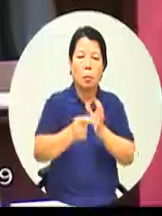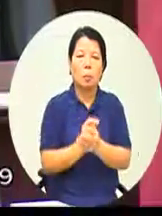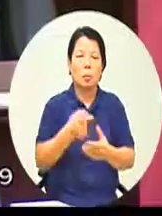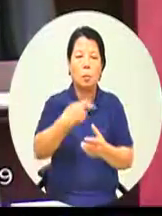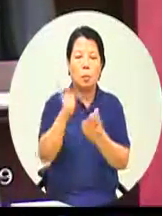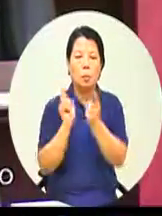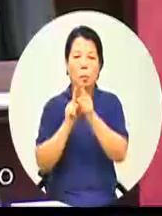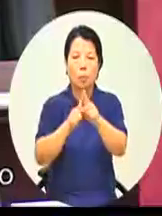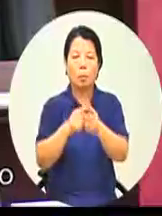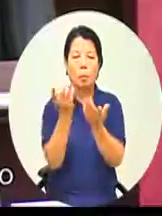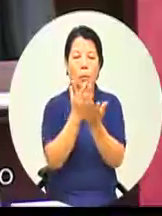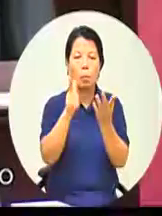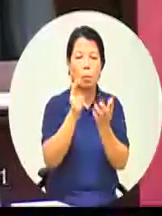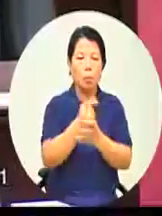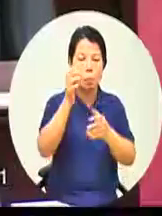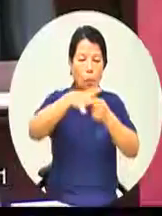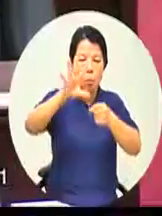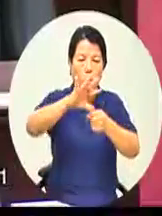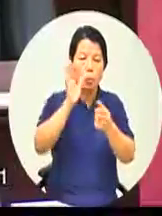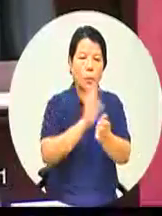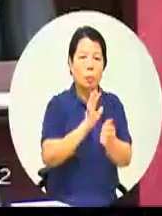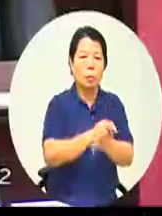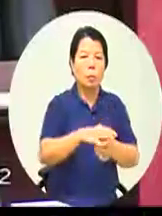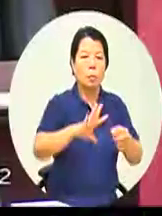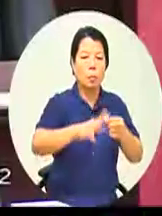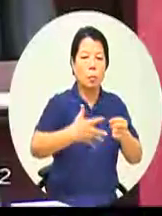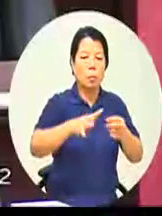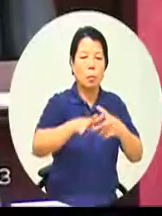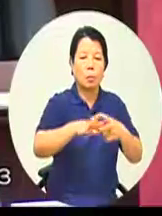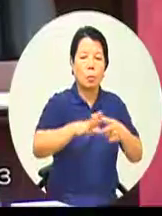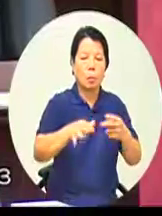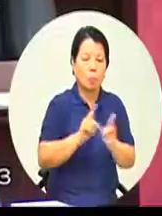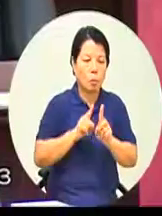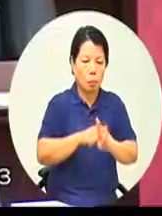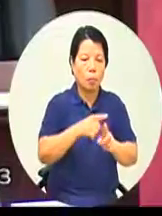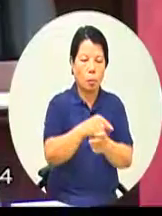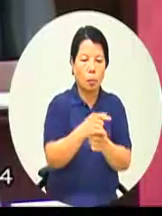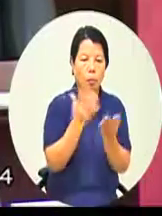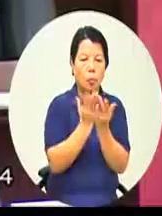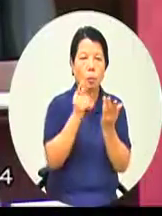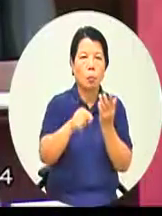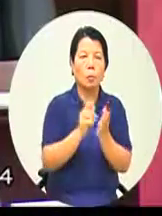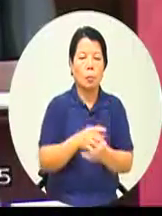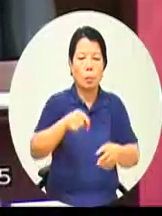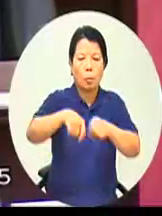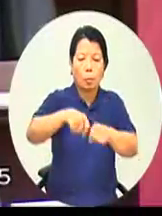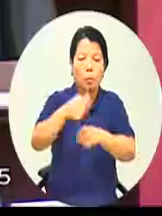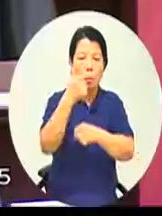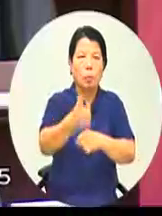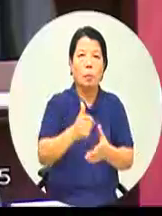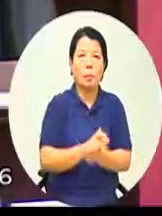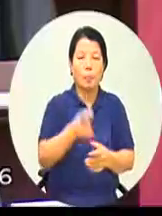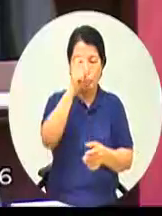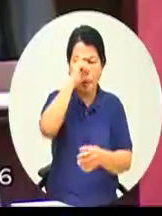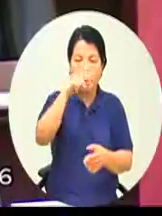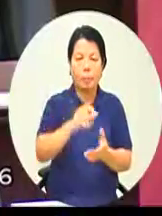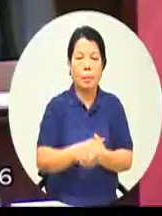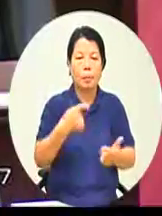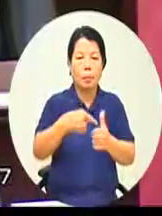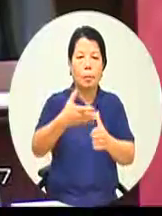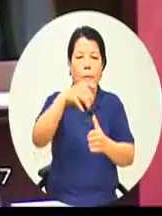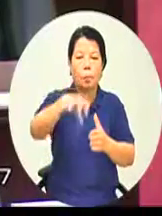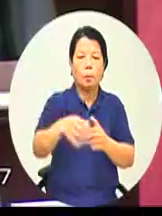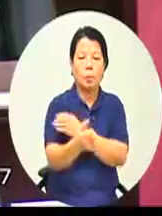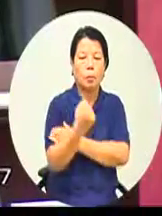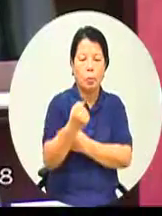读，让高中生来帮中小学生等等。那我觉得这些计划都非常的好，也希望我们教育局可以努力